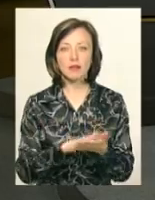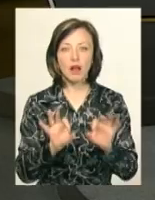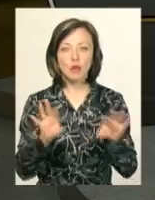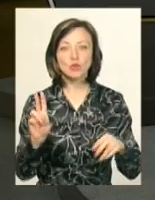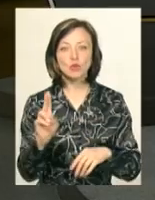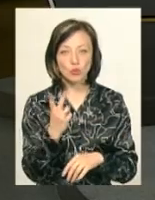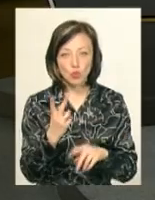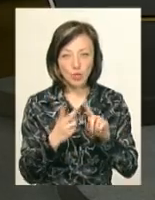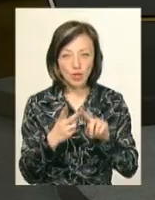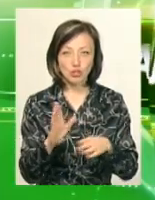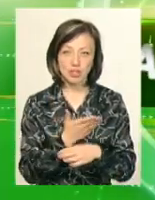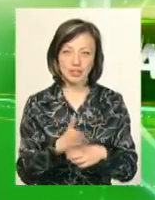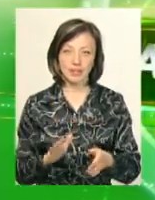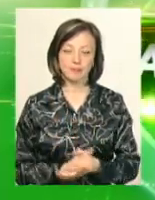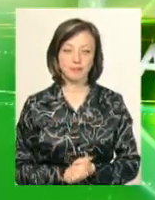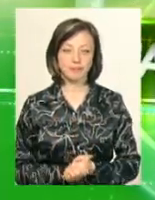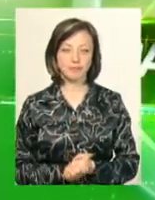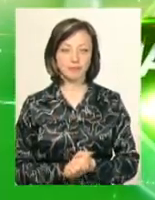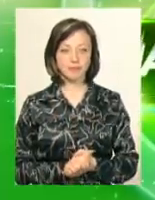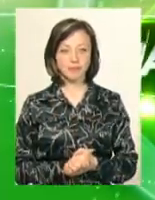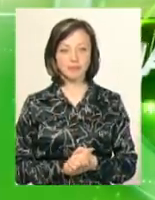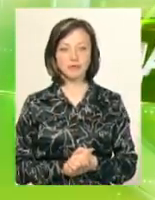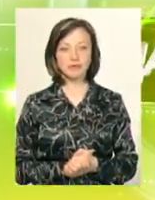їх другої частини.